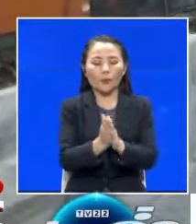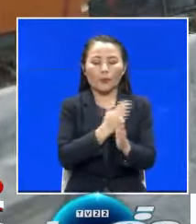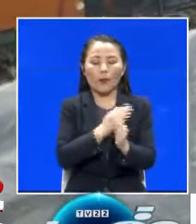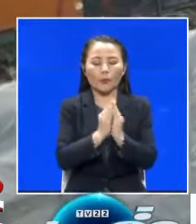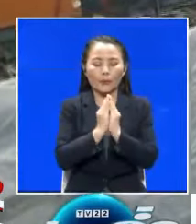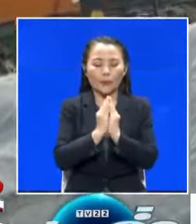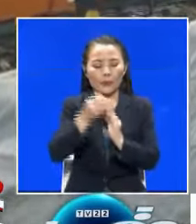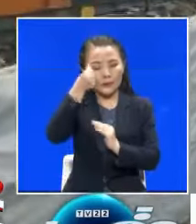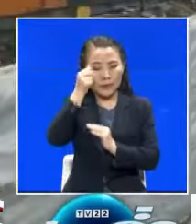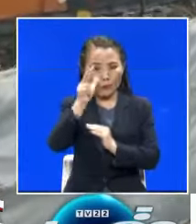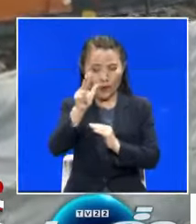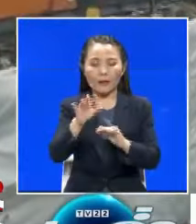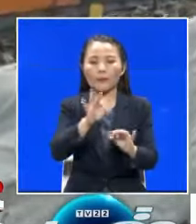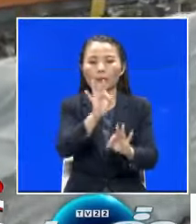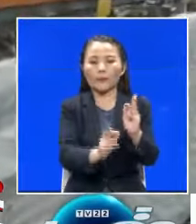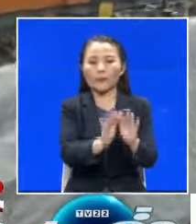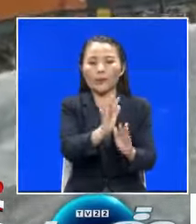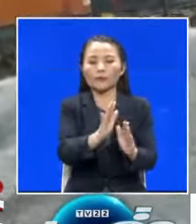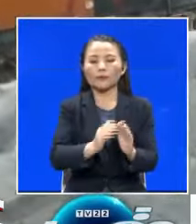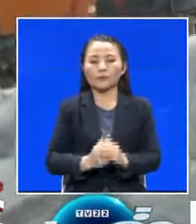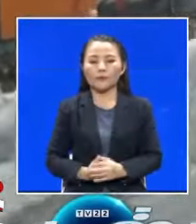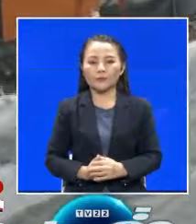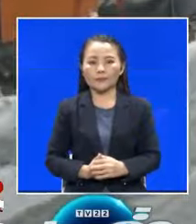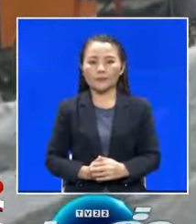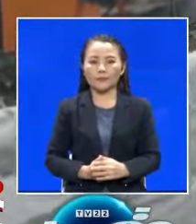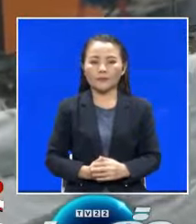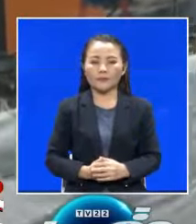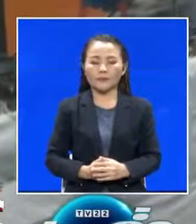ก่อนจะทำการฌาปนกิจค่ะ